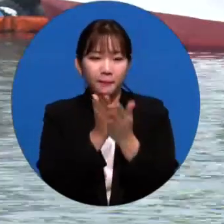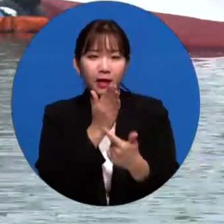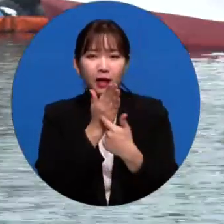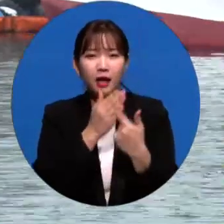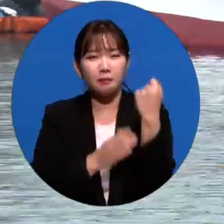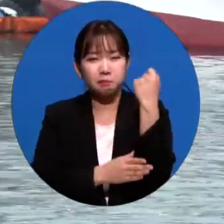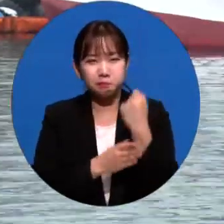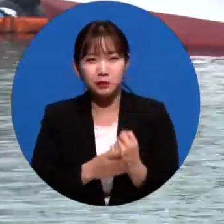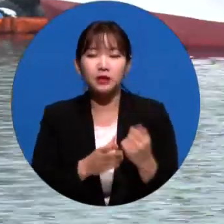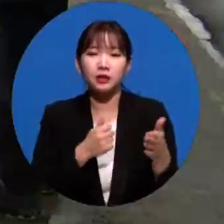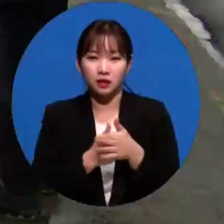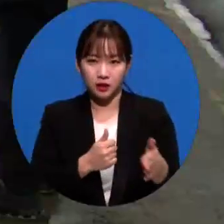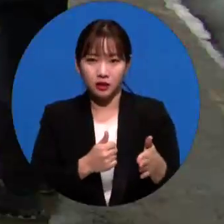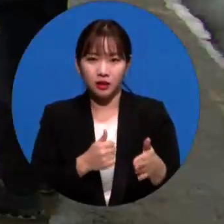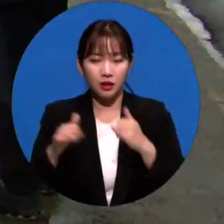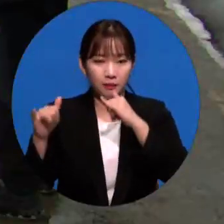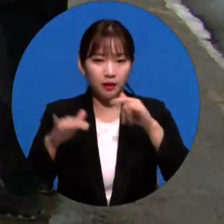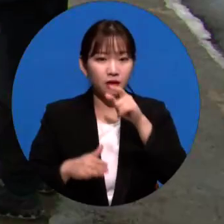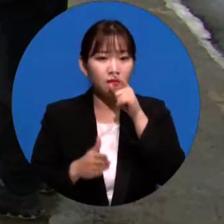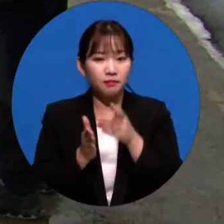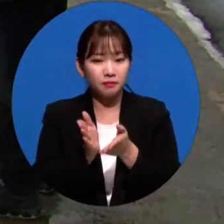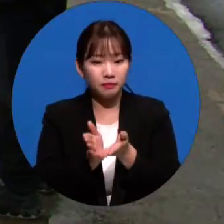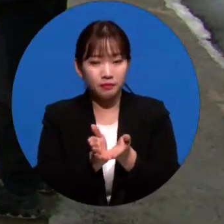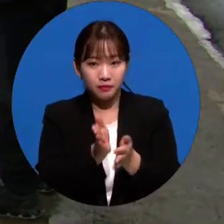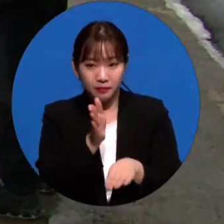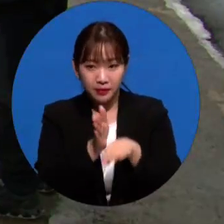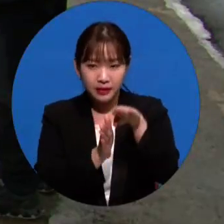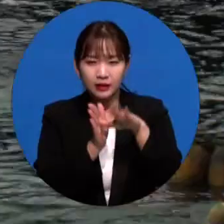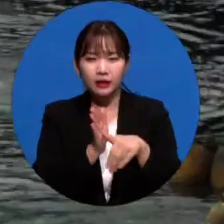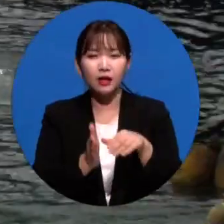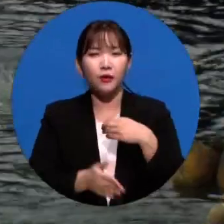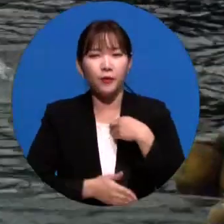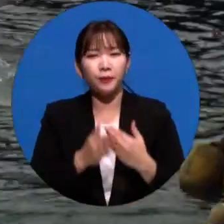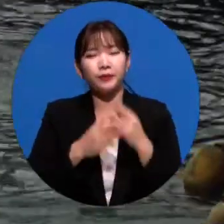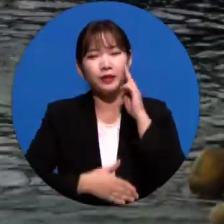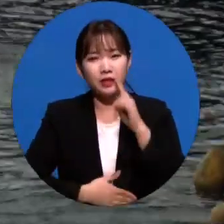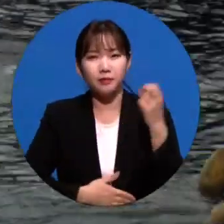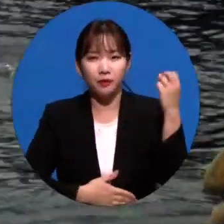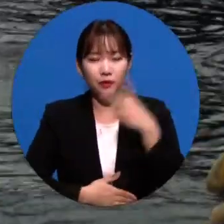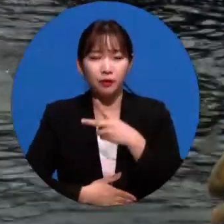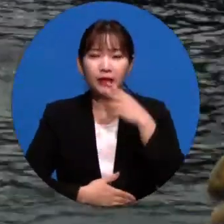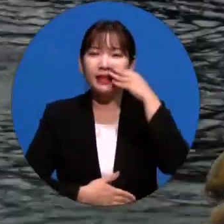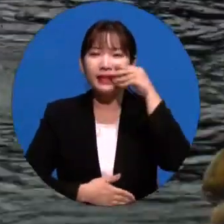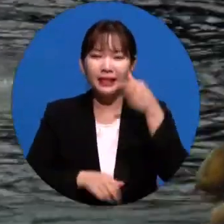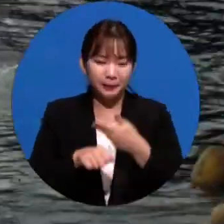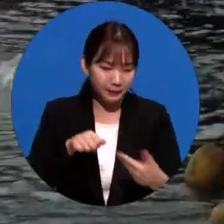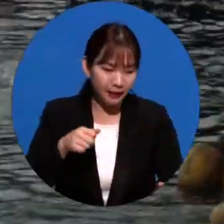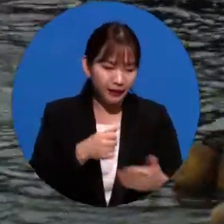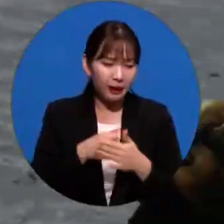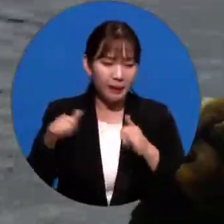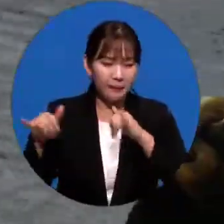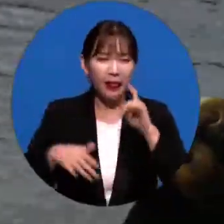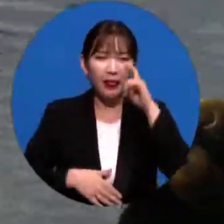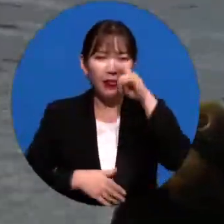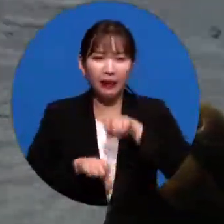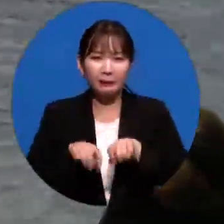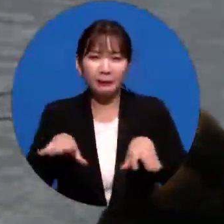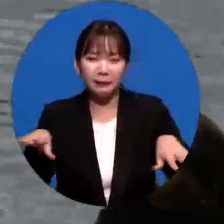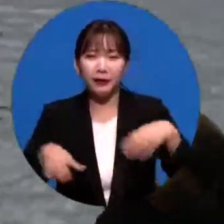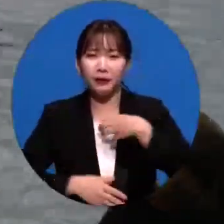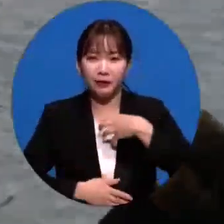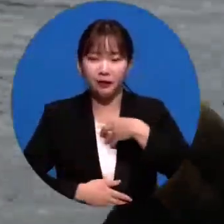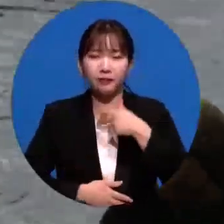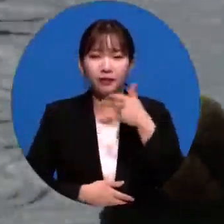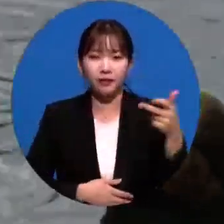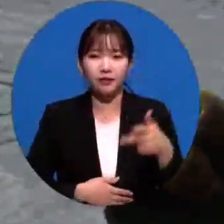등이었습니다. 해상에서 선박이 침수될 경우 대형 사고로 이어질 수 있고 기름 유출 등으로 심각한 해양 오염이 발생할